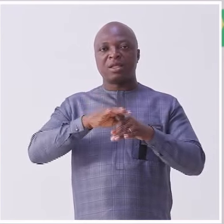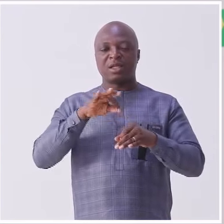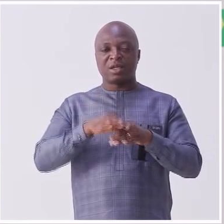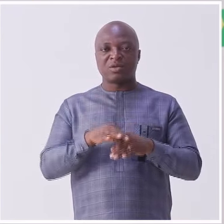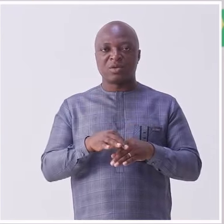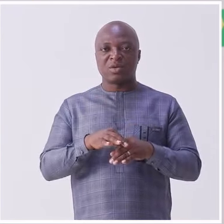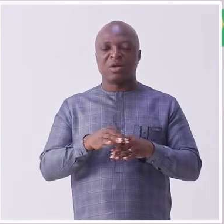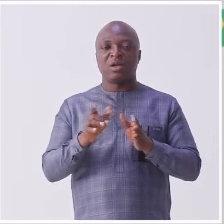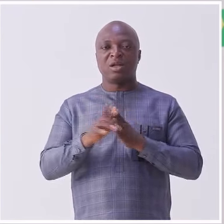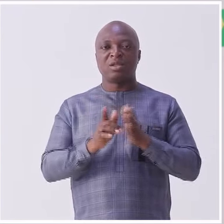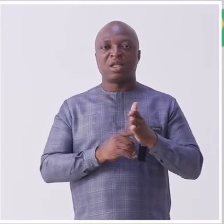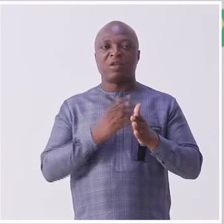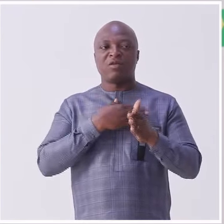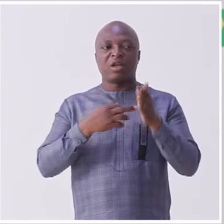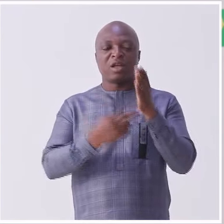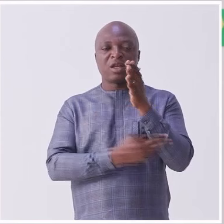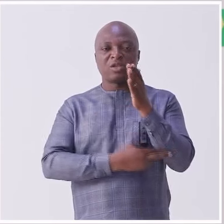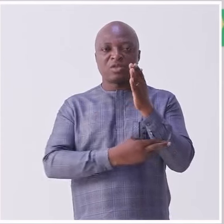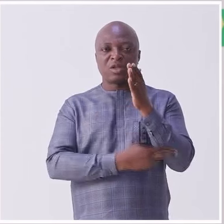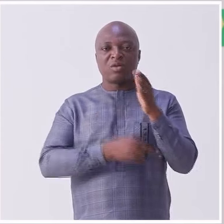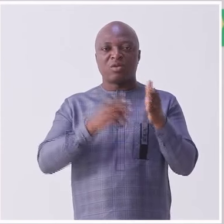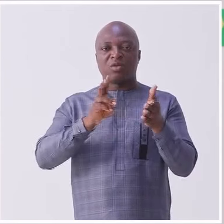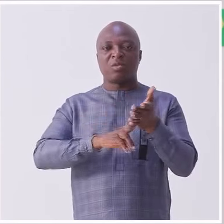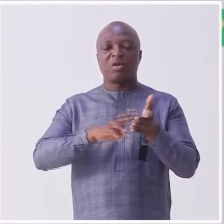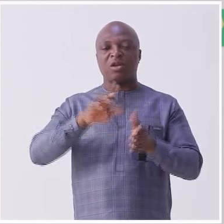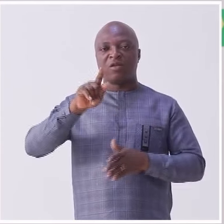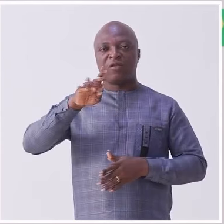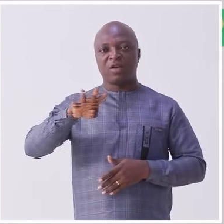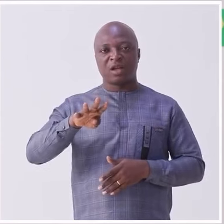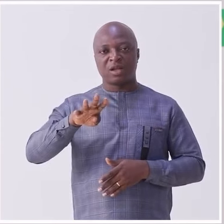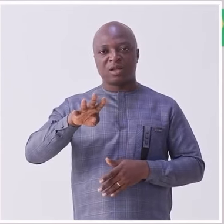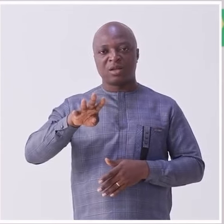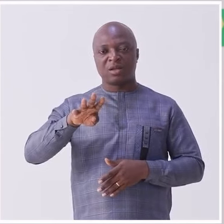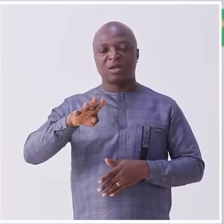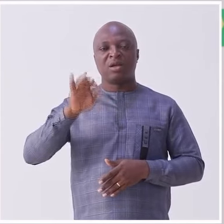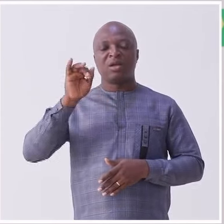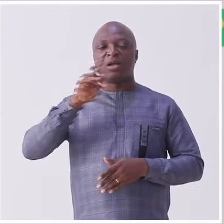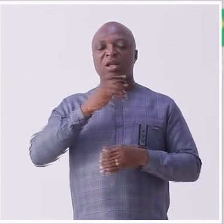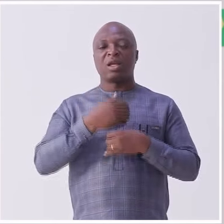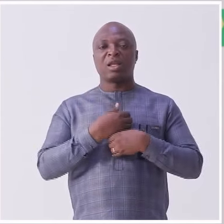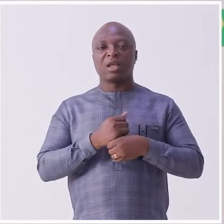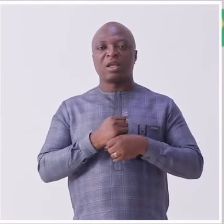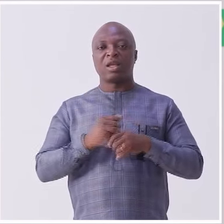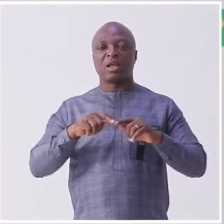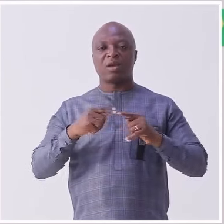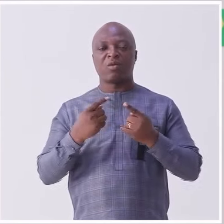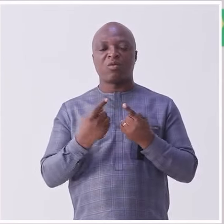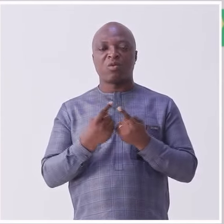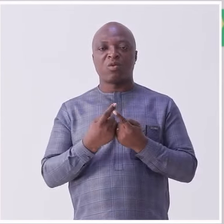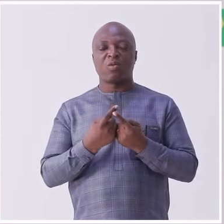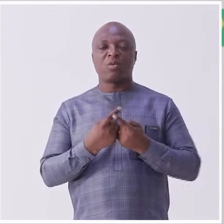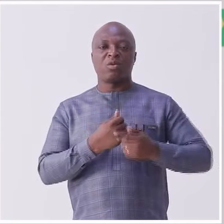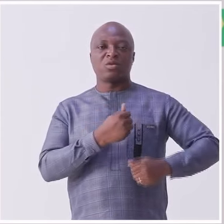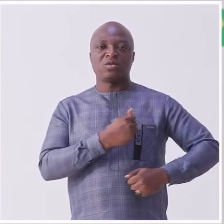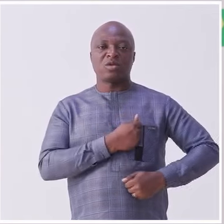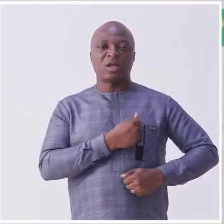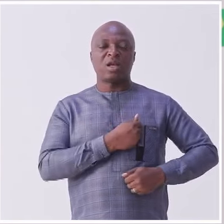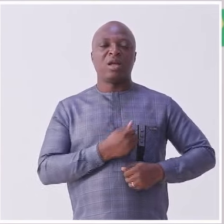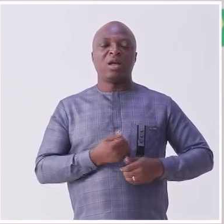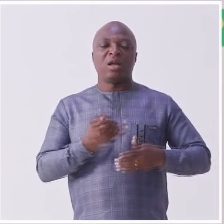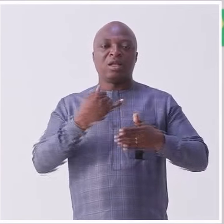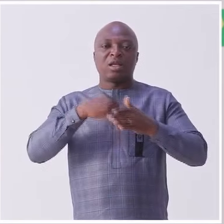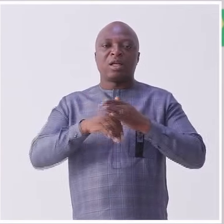élections législatives et régionales de 2024, il est créé une force intégrée